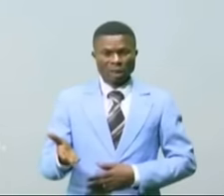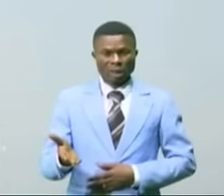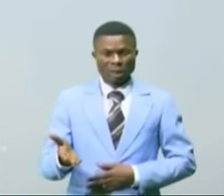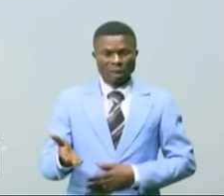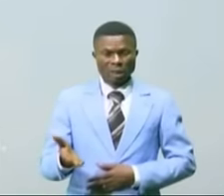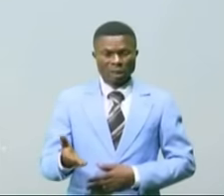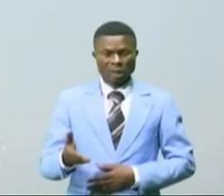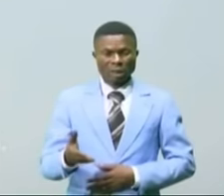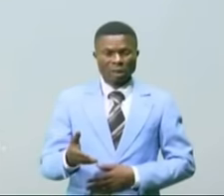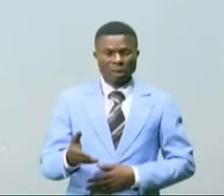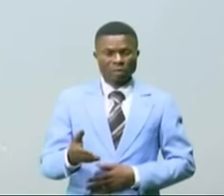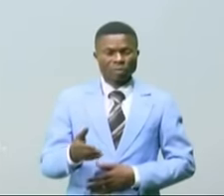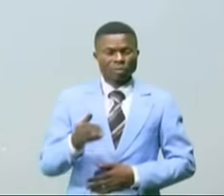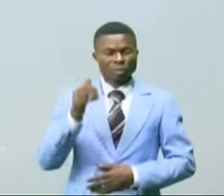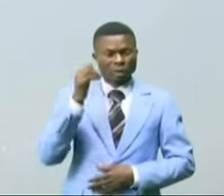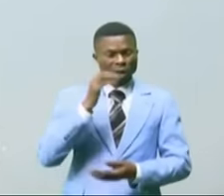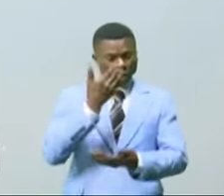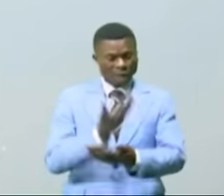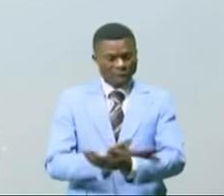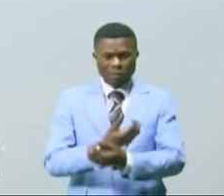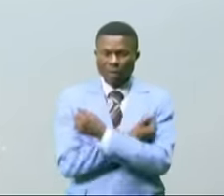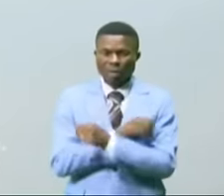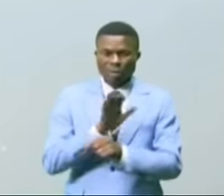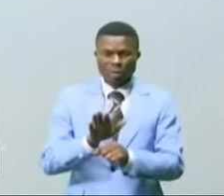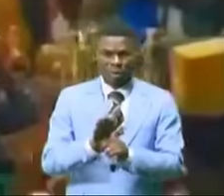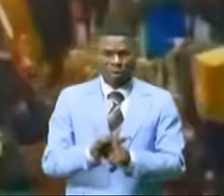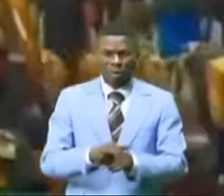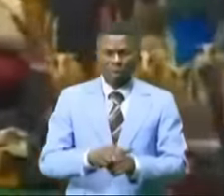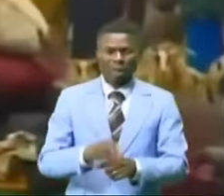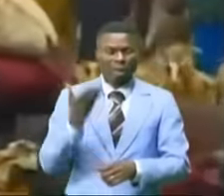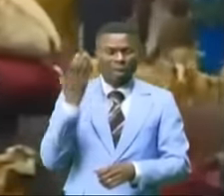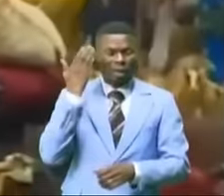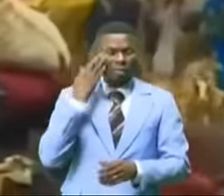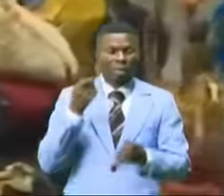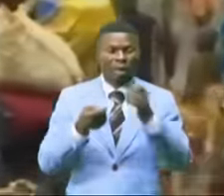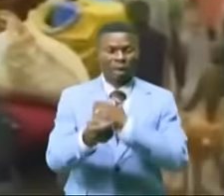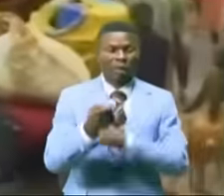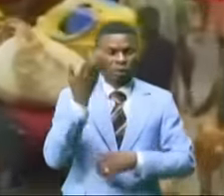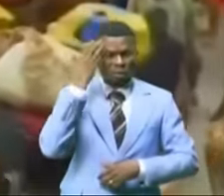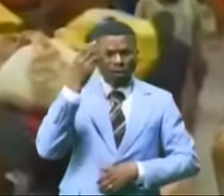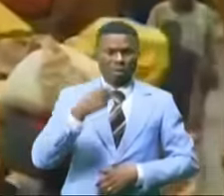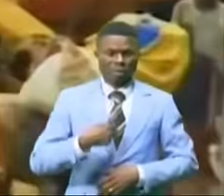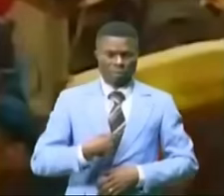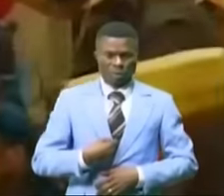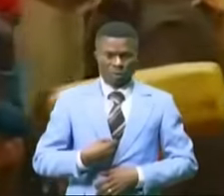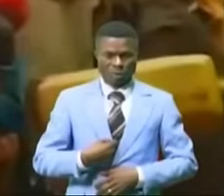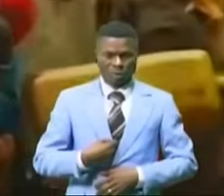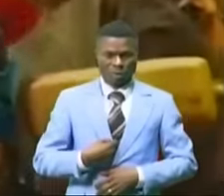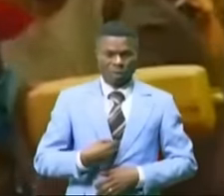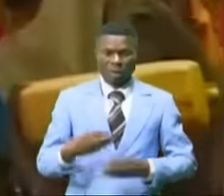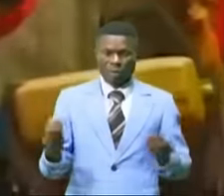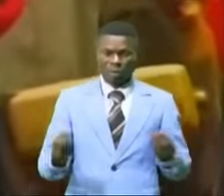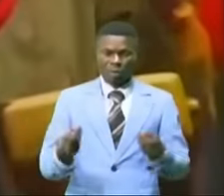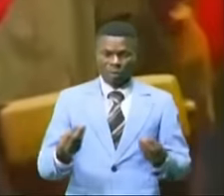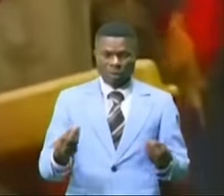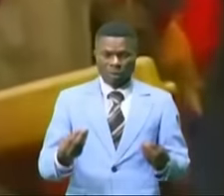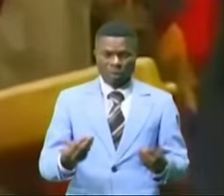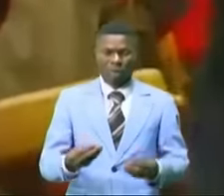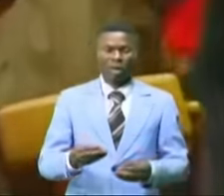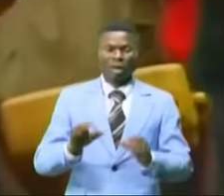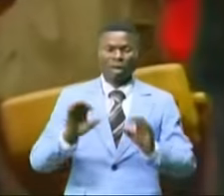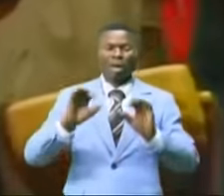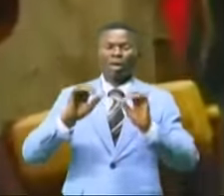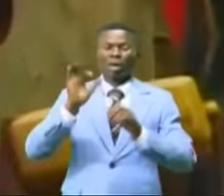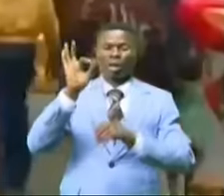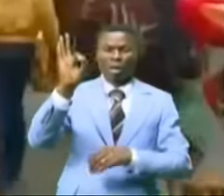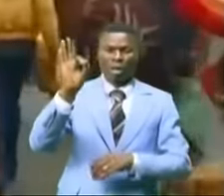ces fils que je chéris tant, et donc l'enfant dont le père a tué mes parents. Voilà pourquoi le Fonds Narev dans